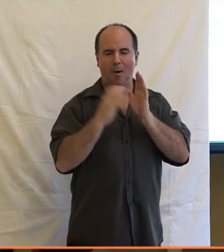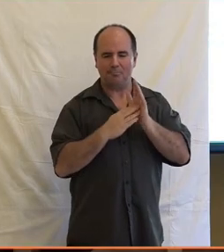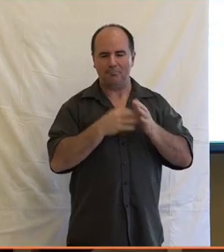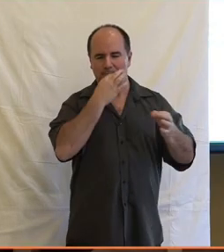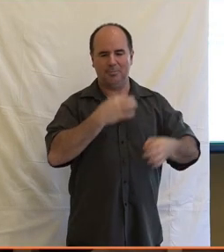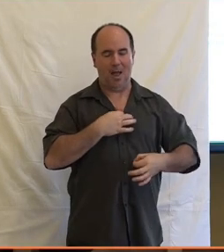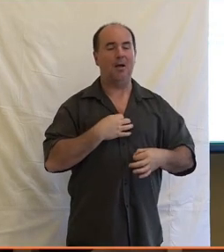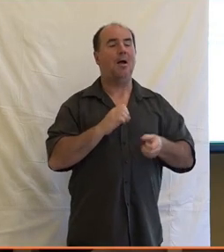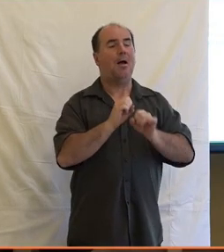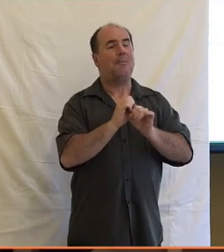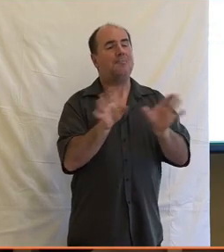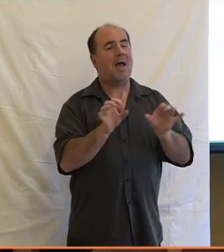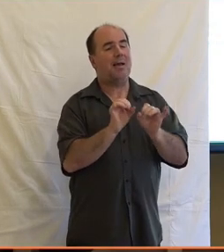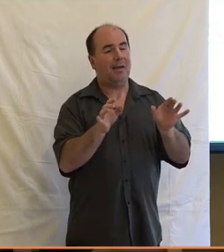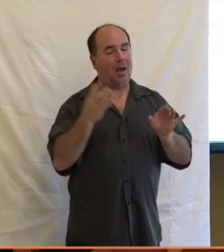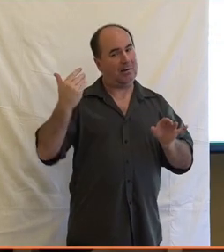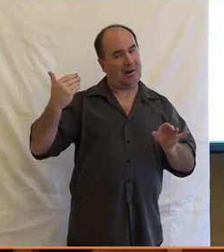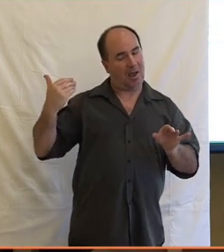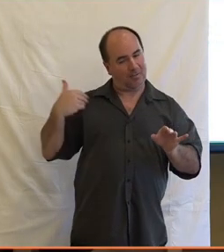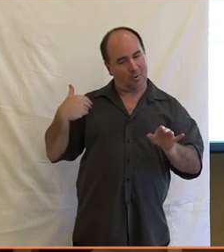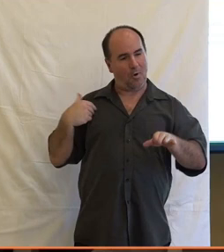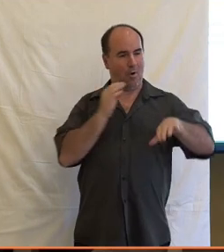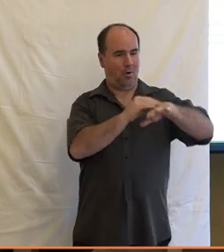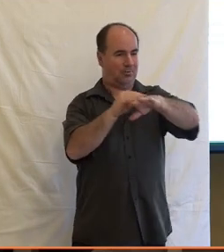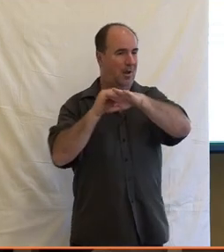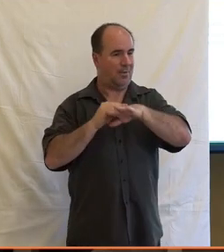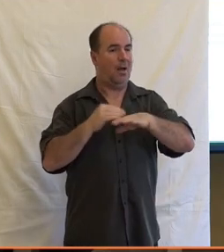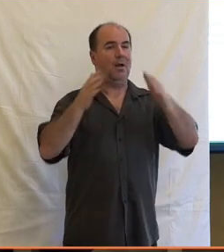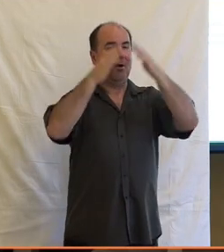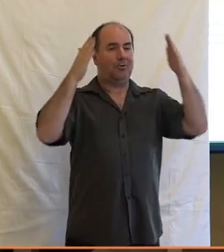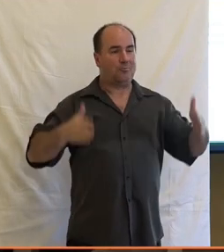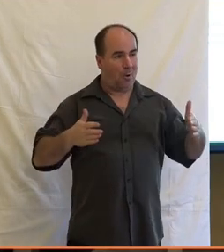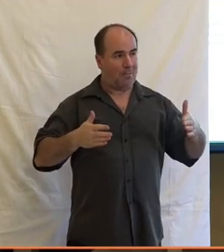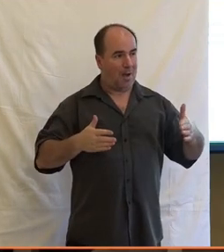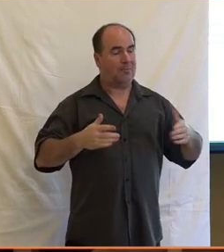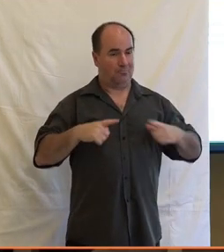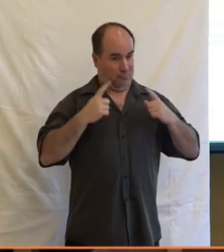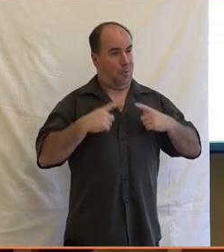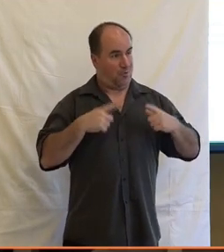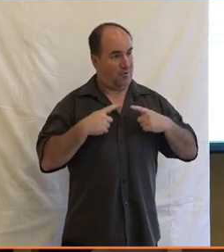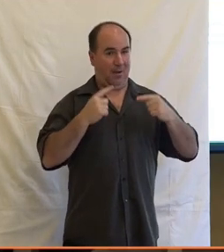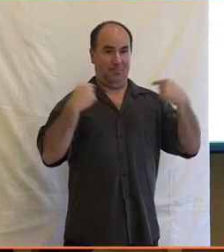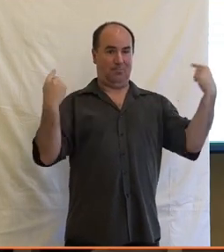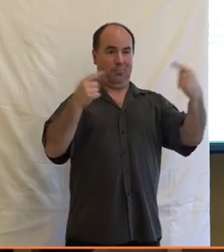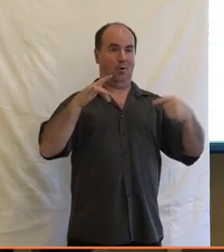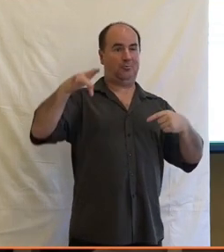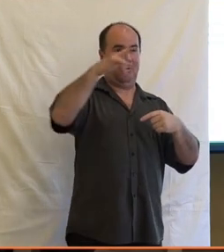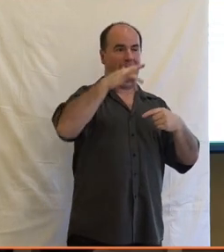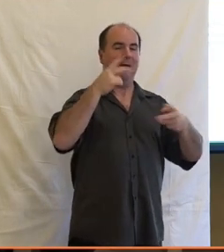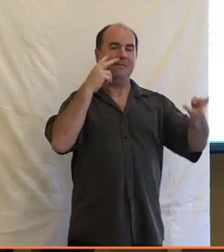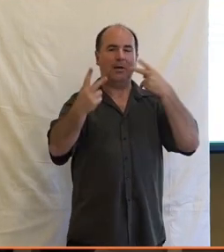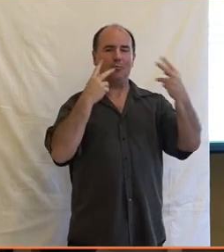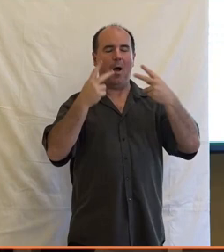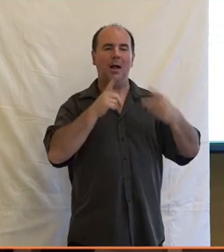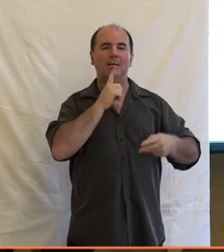nedávno informovala o tom, že se v domovech pro seniory testuje používání virtuální reality. Vnímáte i toto jako asistivní technologie? Já než vám dám